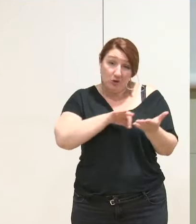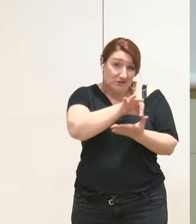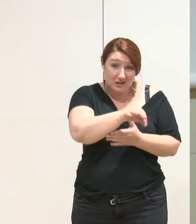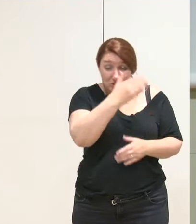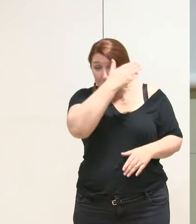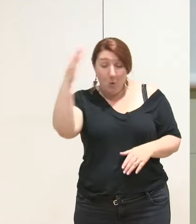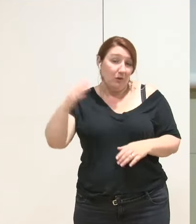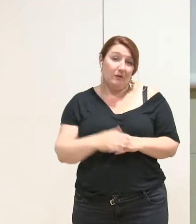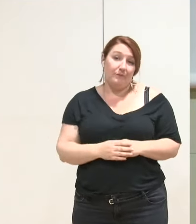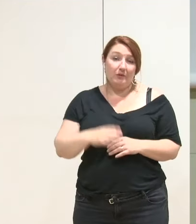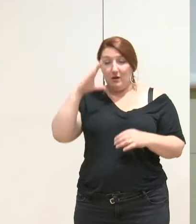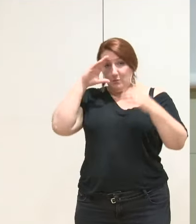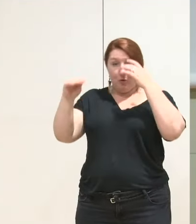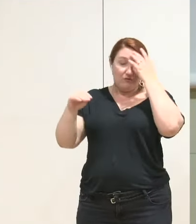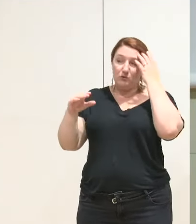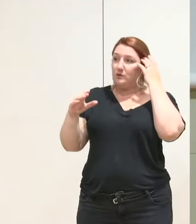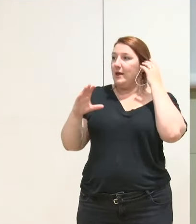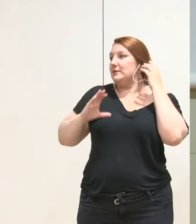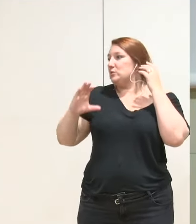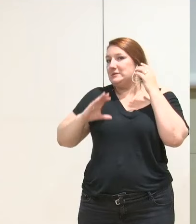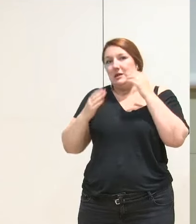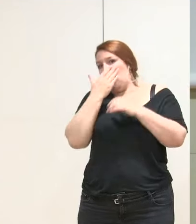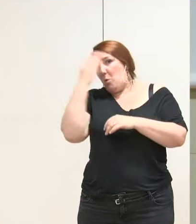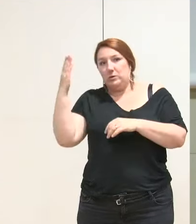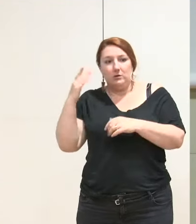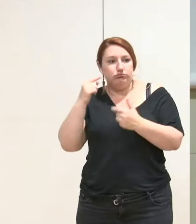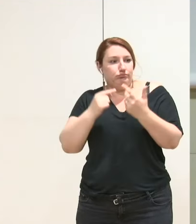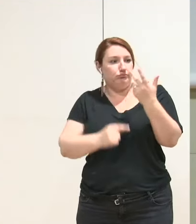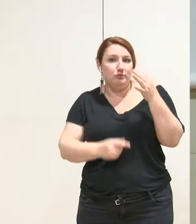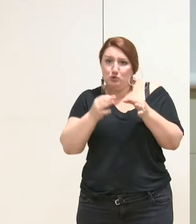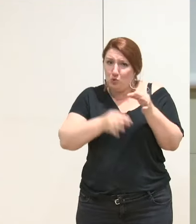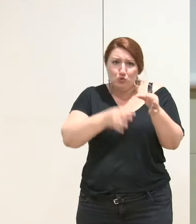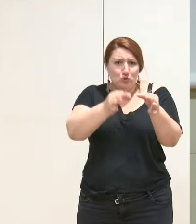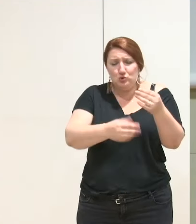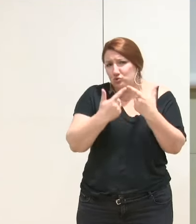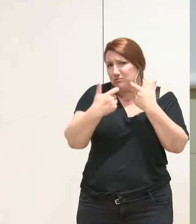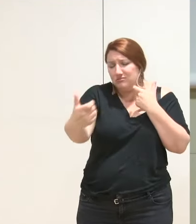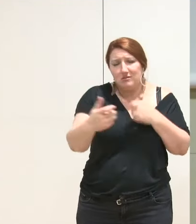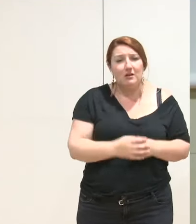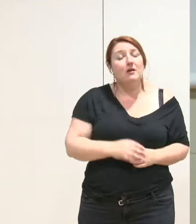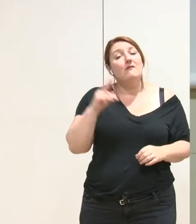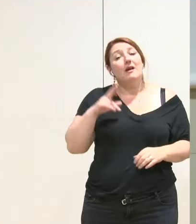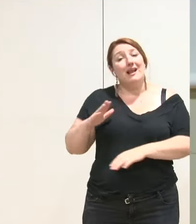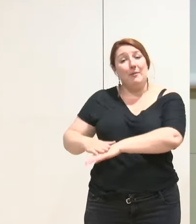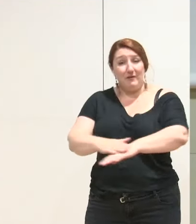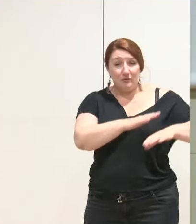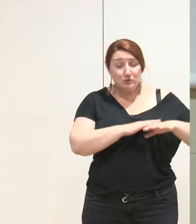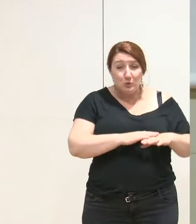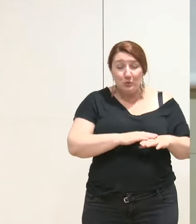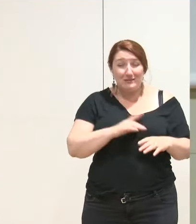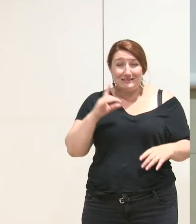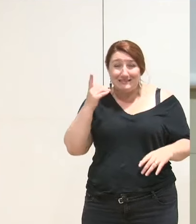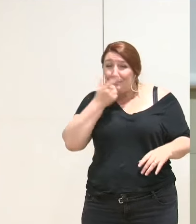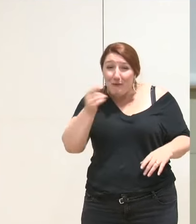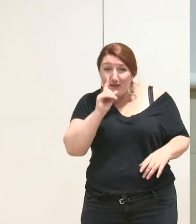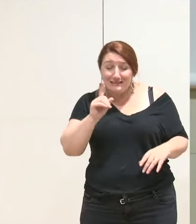d'autres biis nos professionnels sont passés par d'autres biais la vraie difficulté de la prévention c'est que c'est un objet qui est difficilement attrapable parce que on